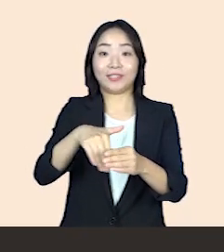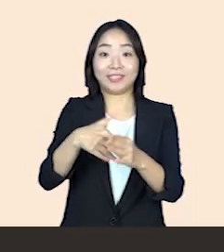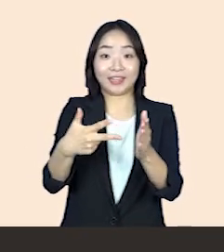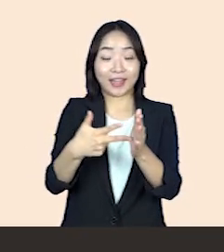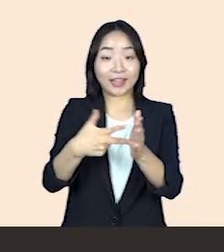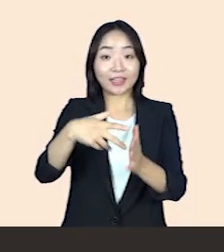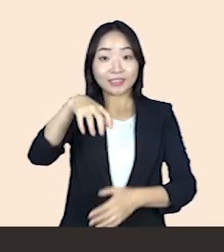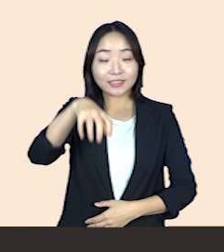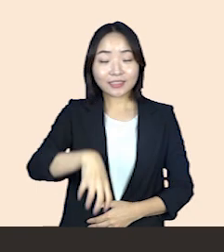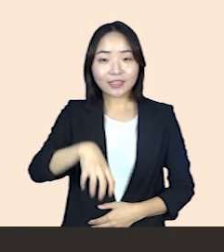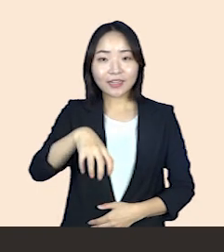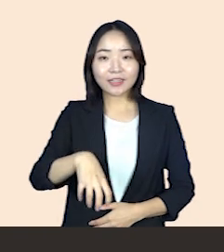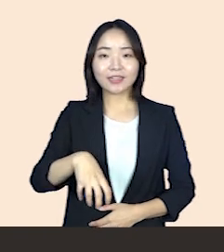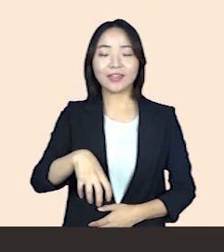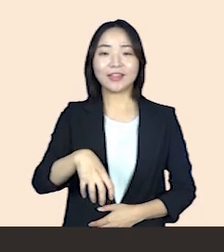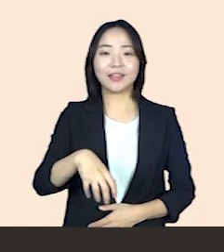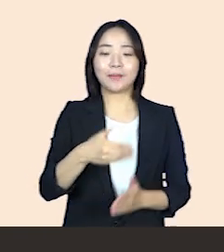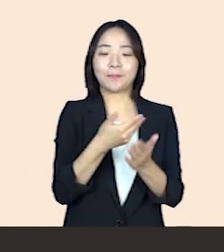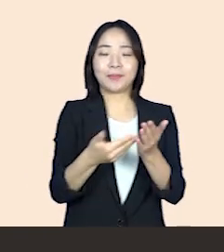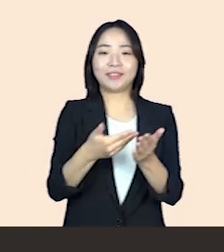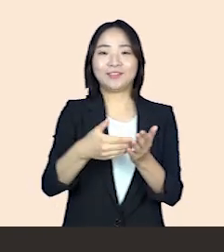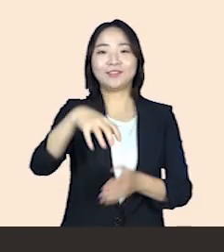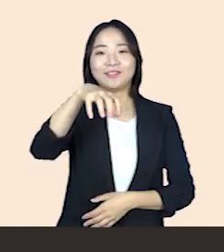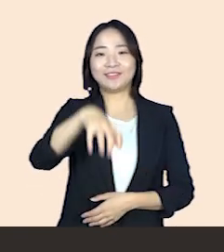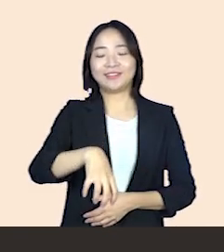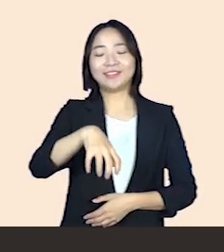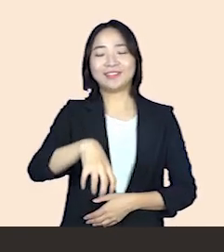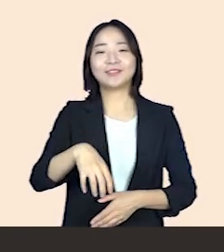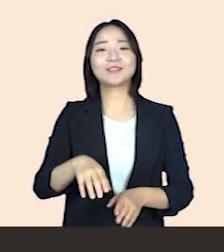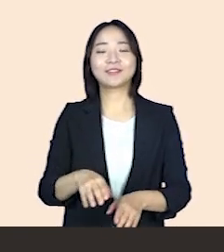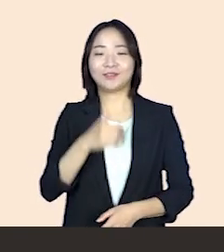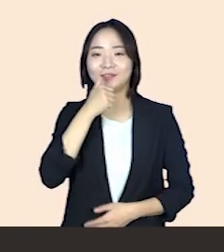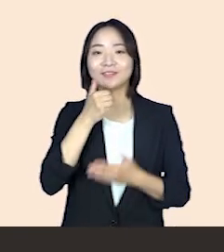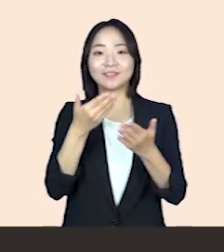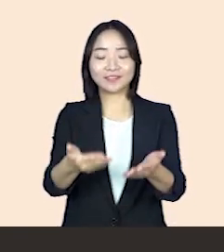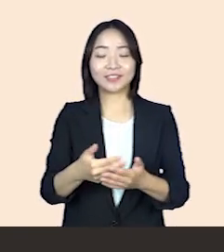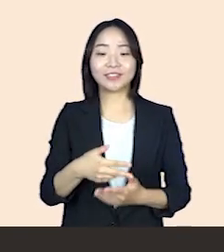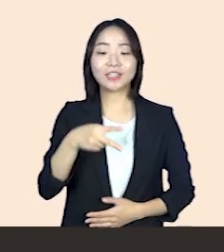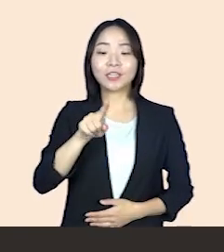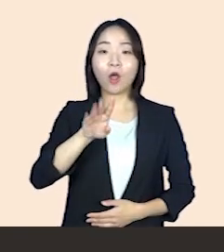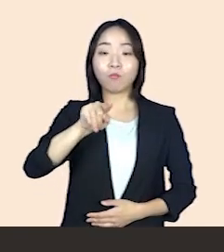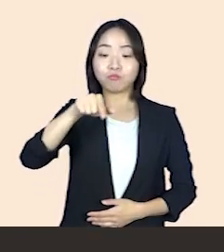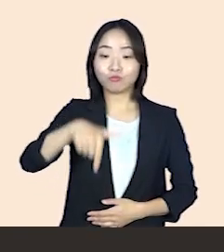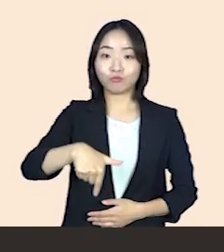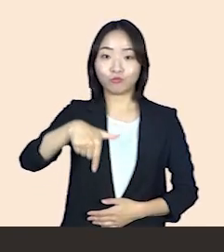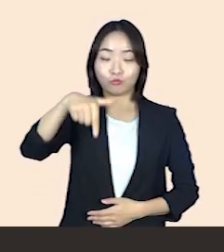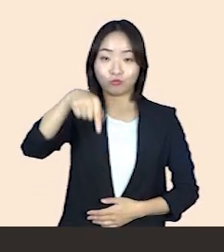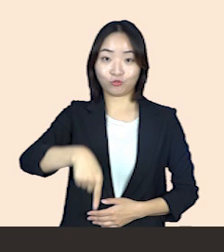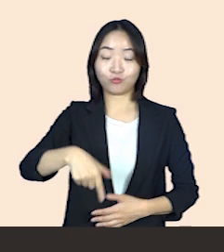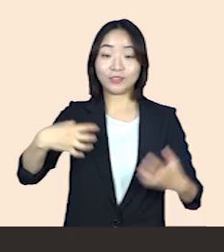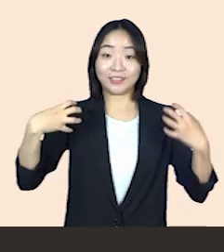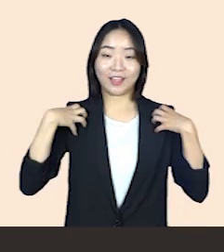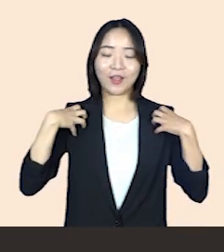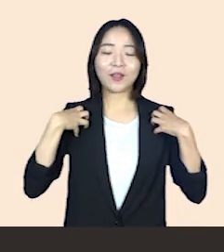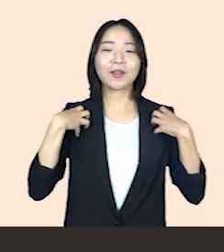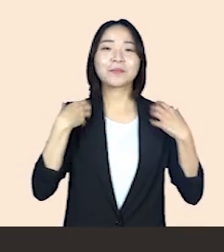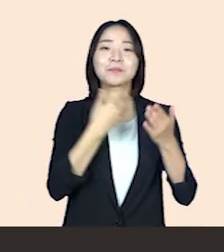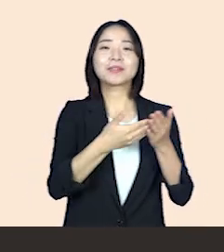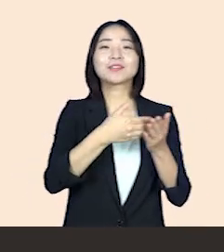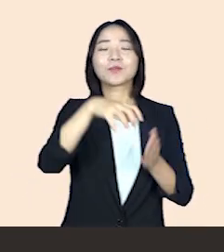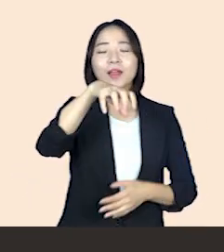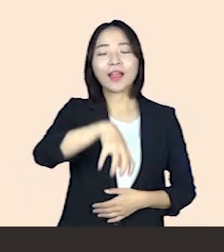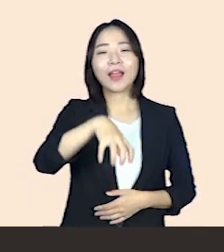천안문화재단에서 개최하는 10월 한변미술관을 소개합니다. 서북구청에 위치한 작은 갤러리에서는 그린날의